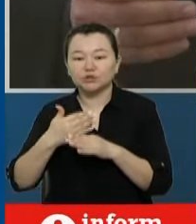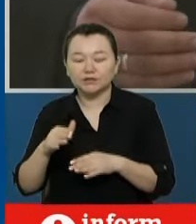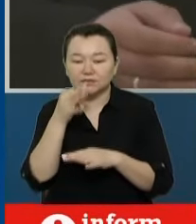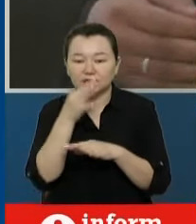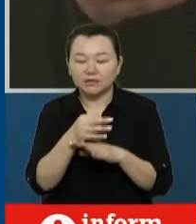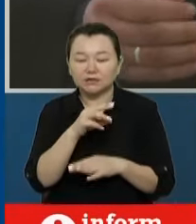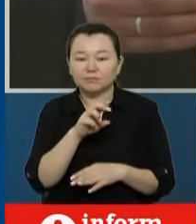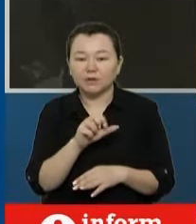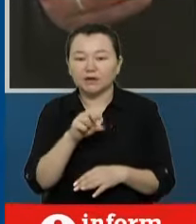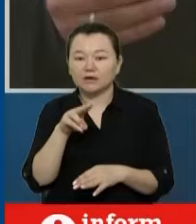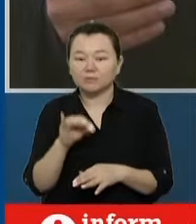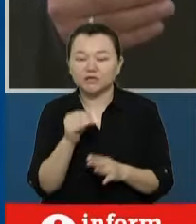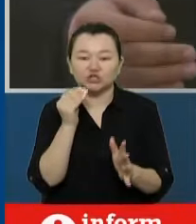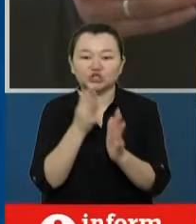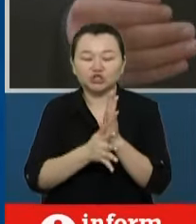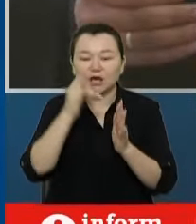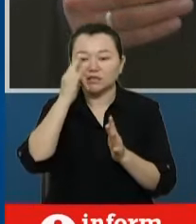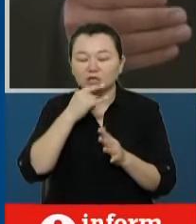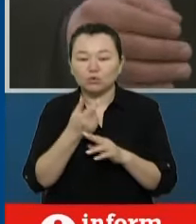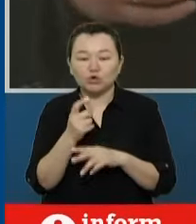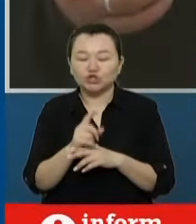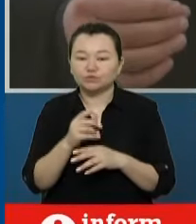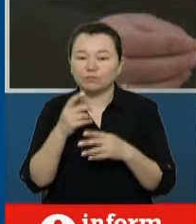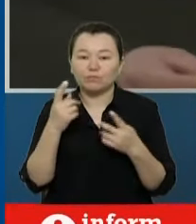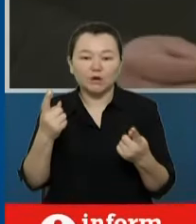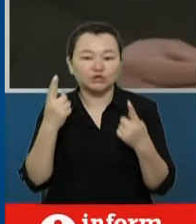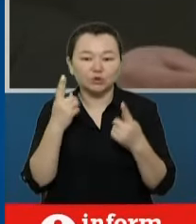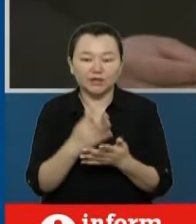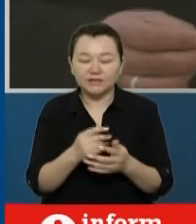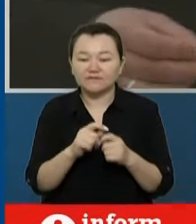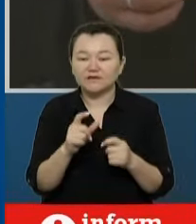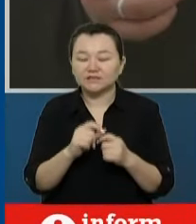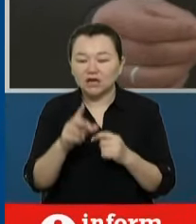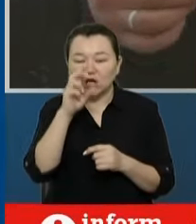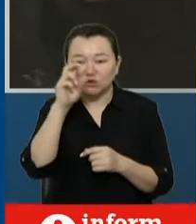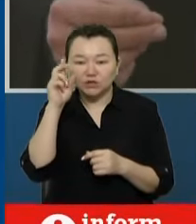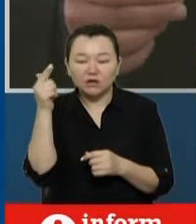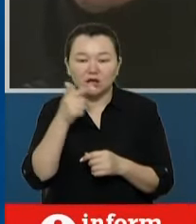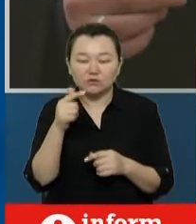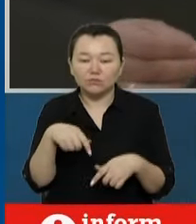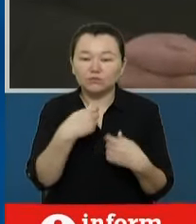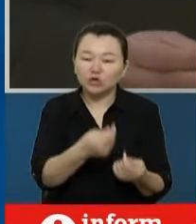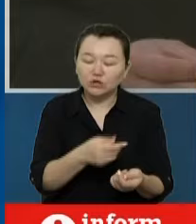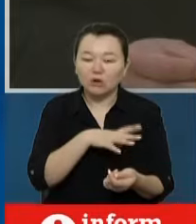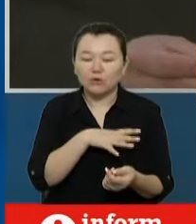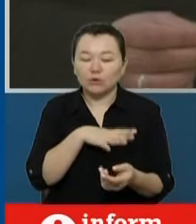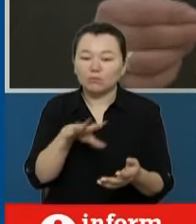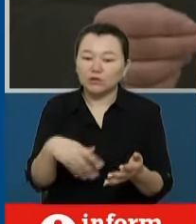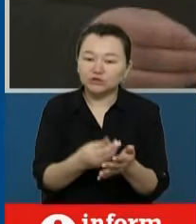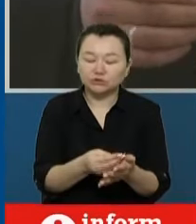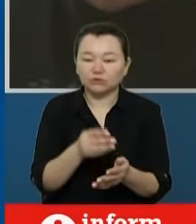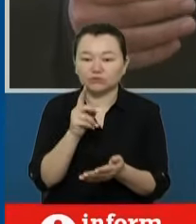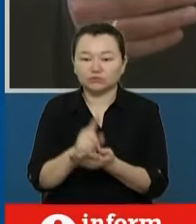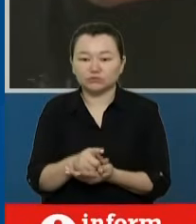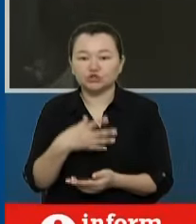Бәпи. Пайымынша шығын Қазақстан үшін тым үлкен. Демек, инвесторларға мемлекеттік кепілдік беріп, кейін өтеуге міндетті болғаннан